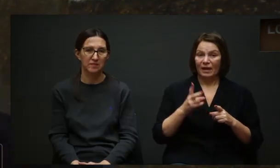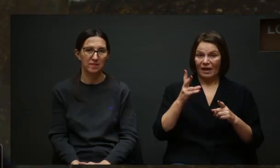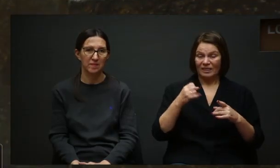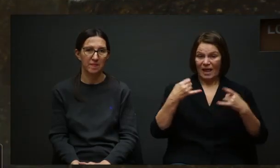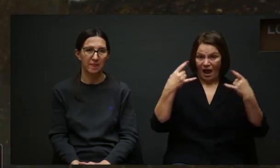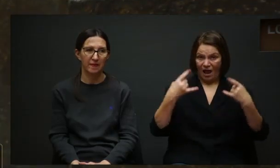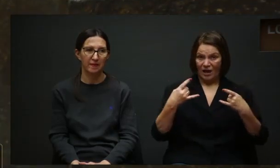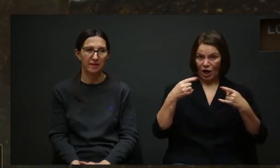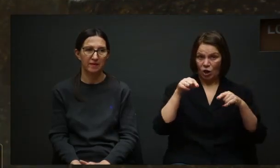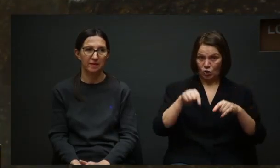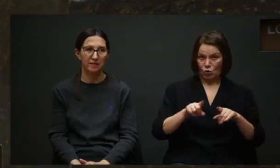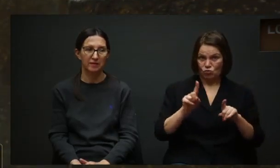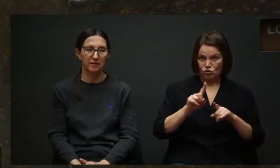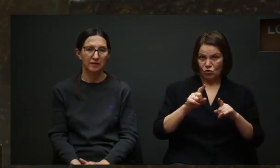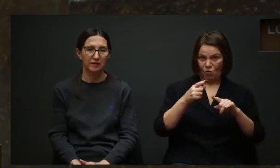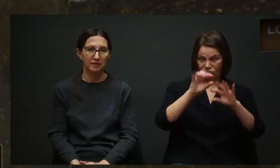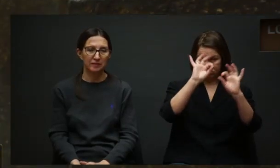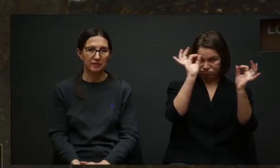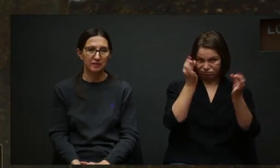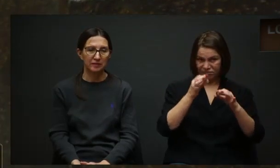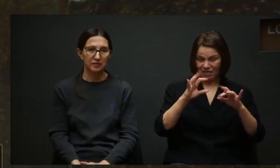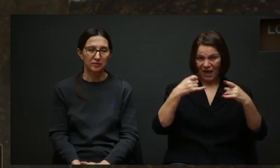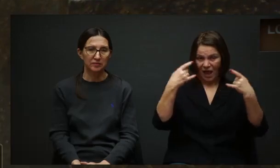то, что на экране, это